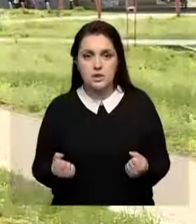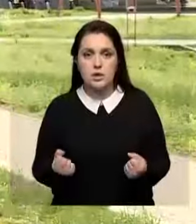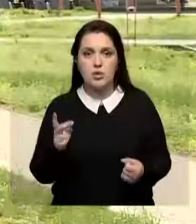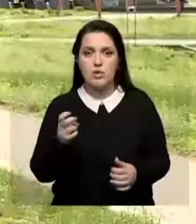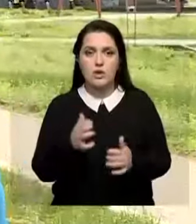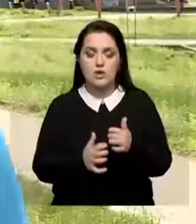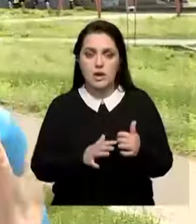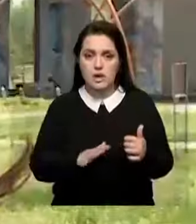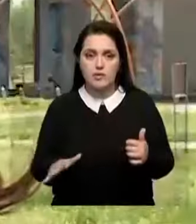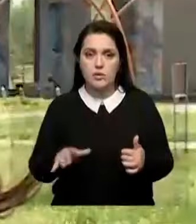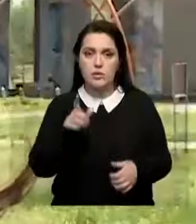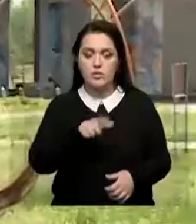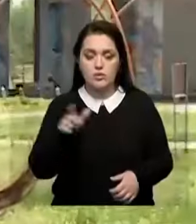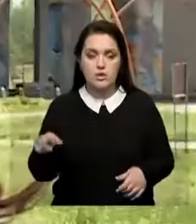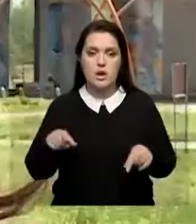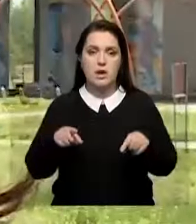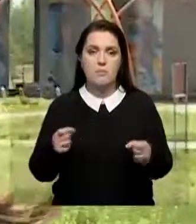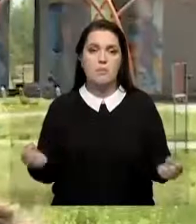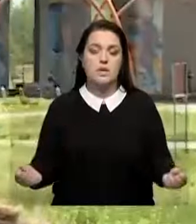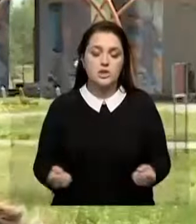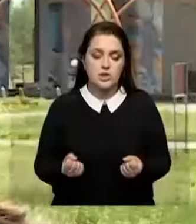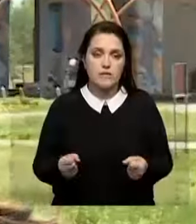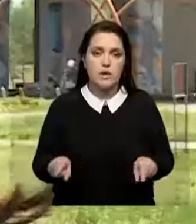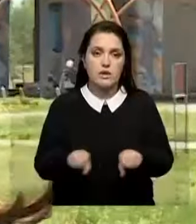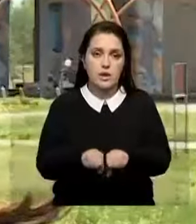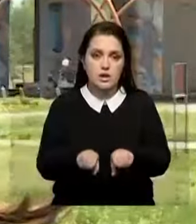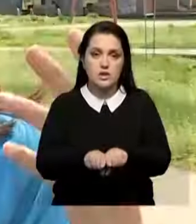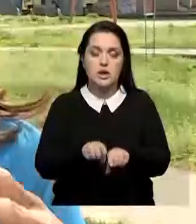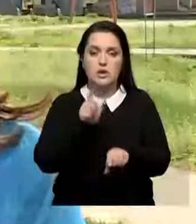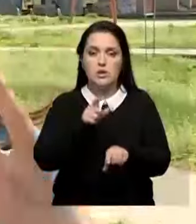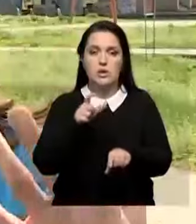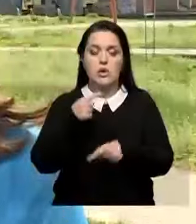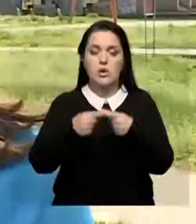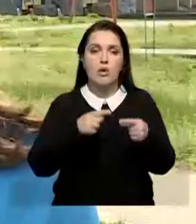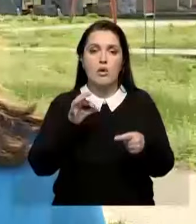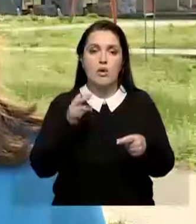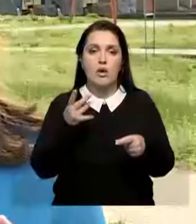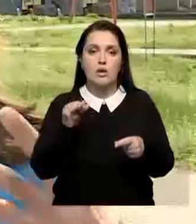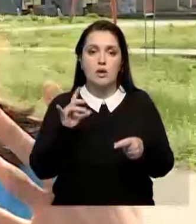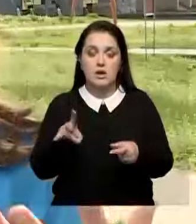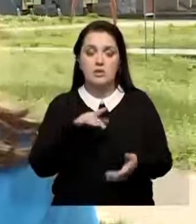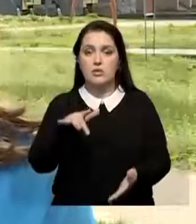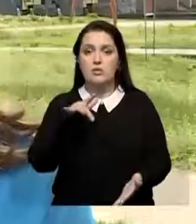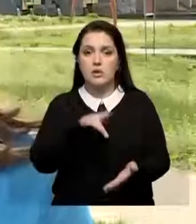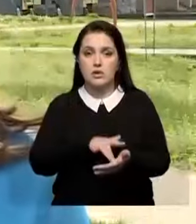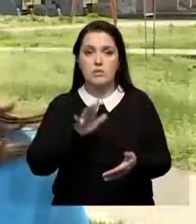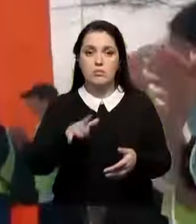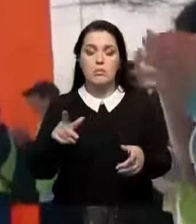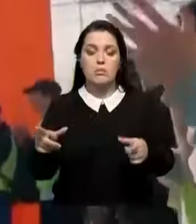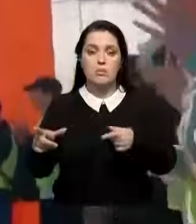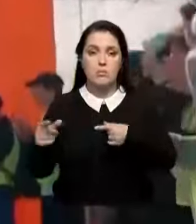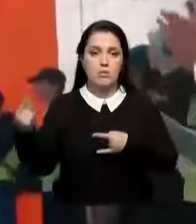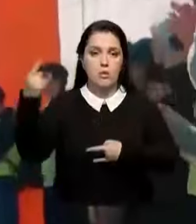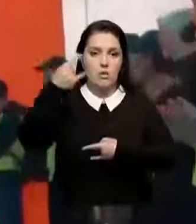неравнодушных людей забег поддерживают также а и люди онлайн несколько городов а побегут онлайн вместе с